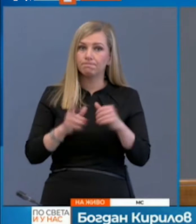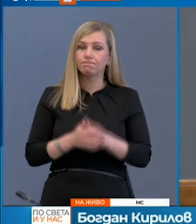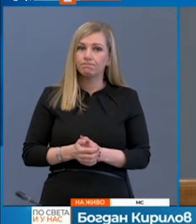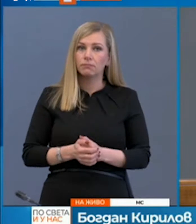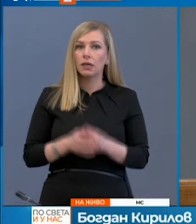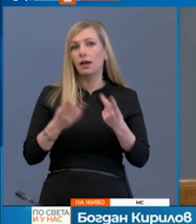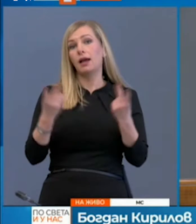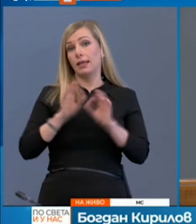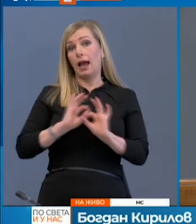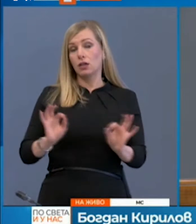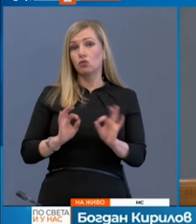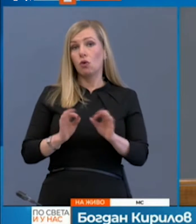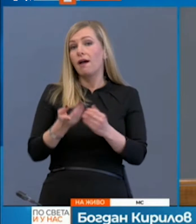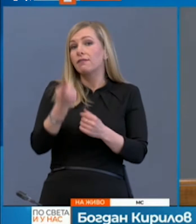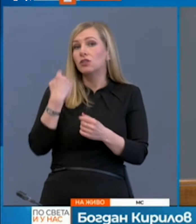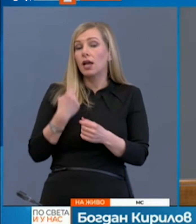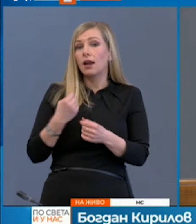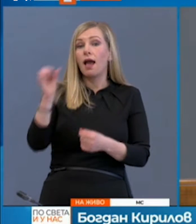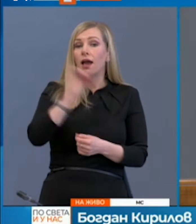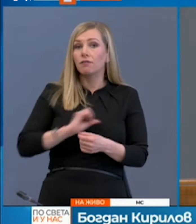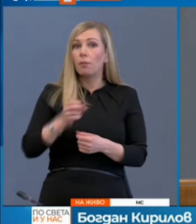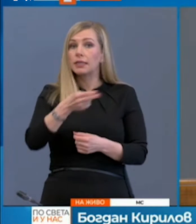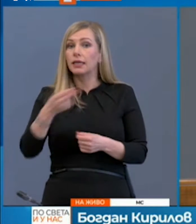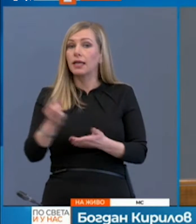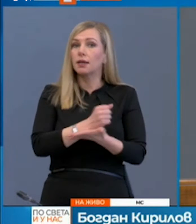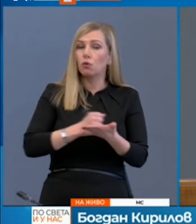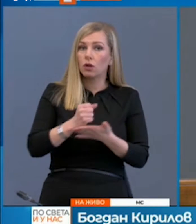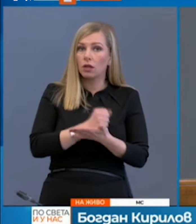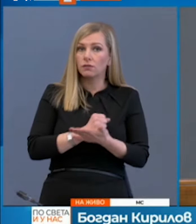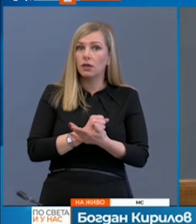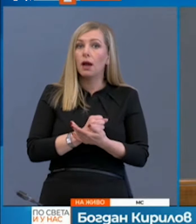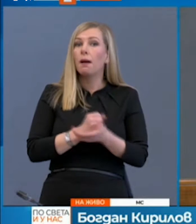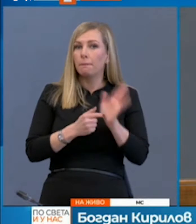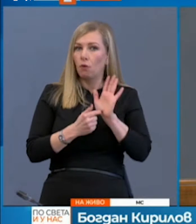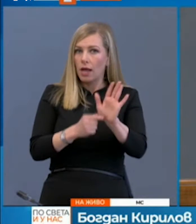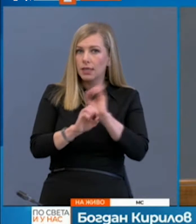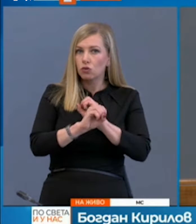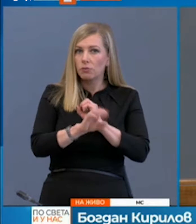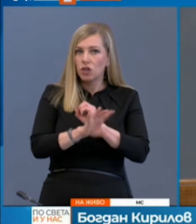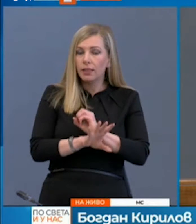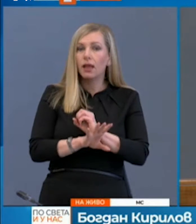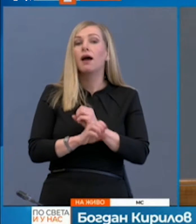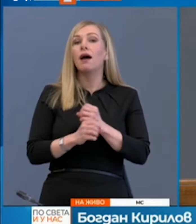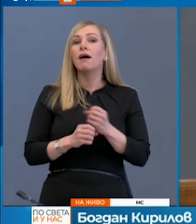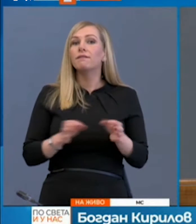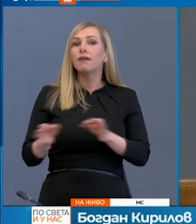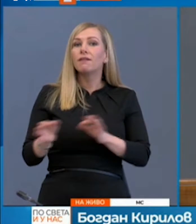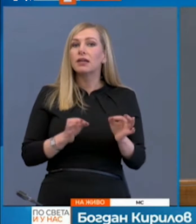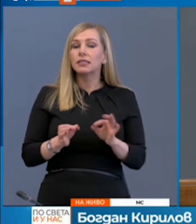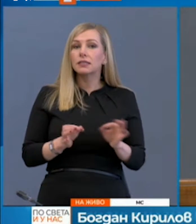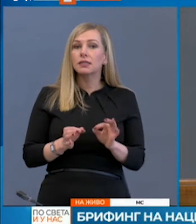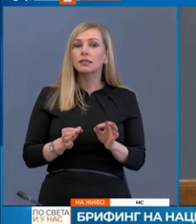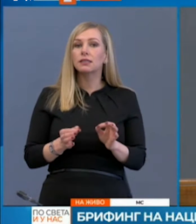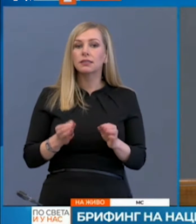Както стана ясно, вчера Европейската агенция по лекарствата публикува съобщение във връзка с блокиране от страна